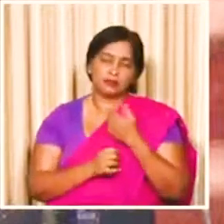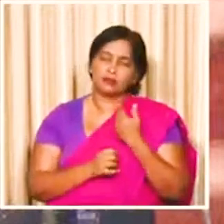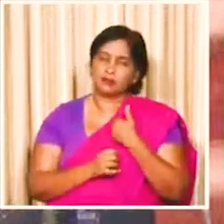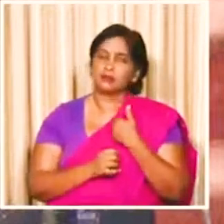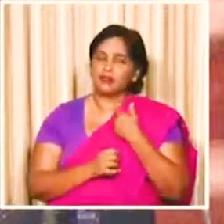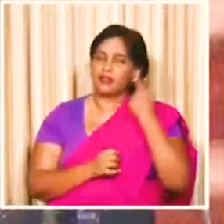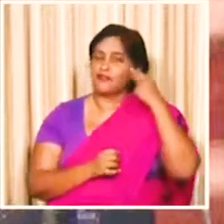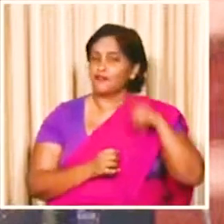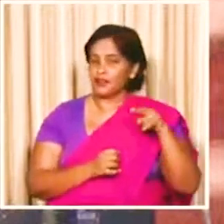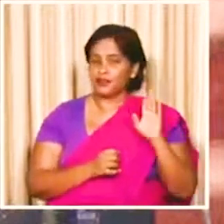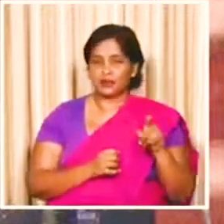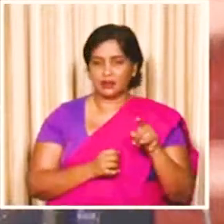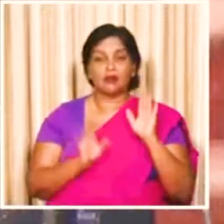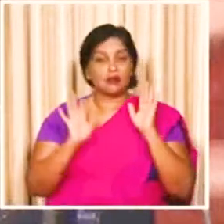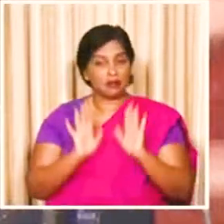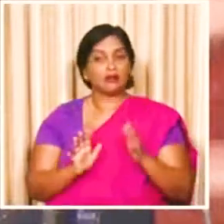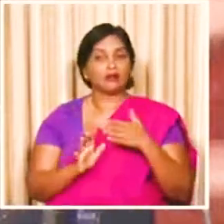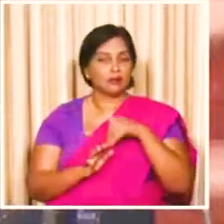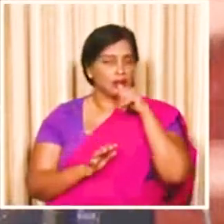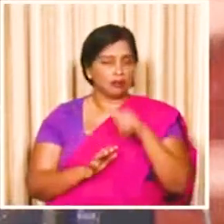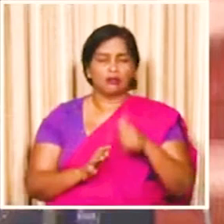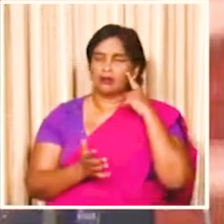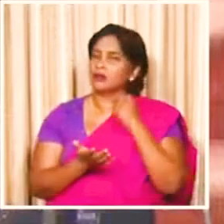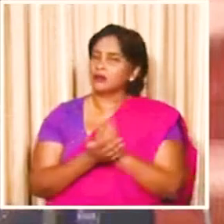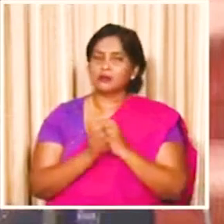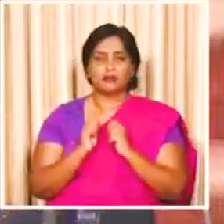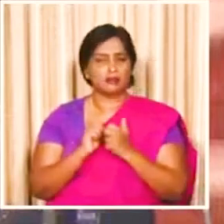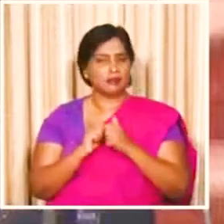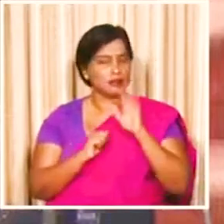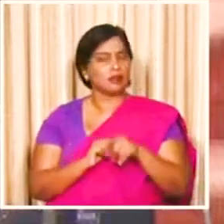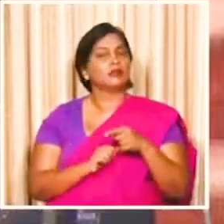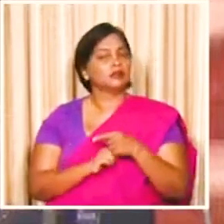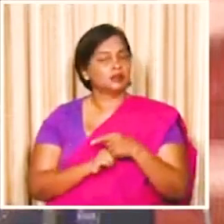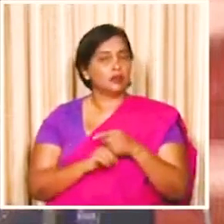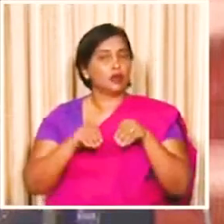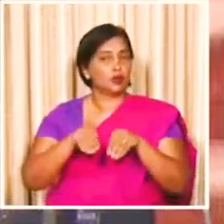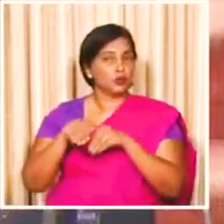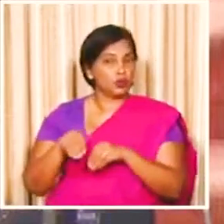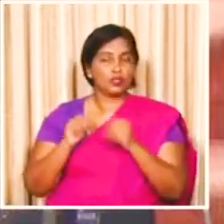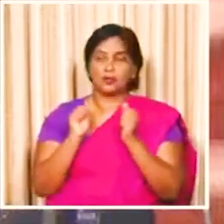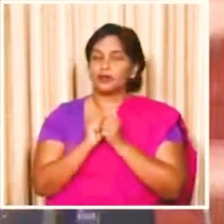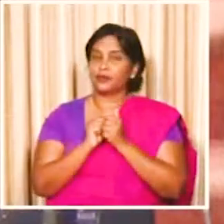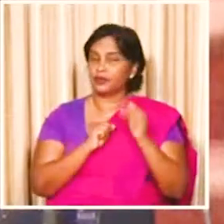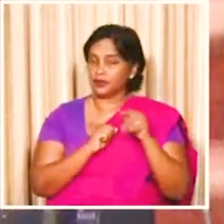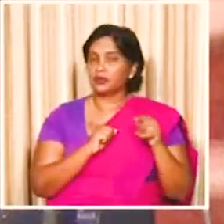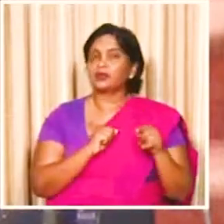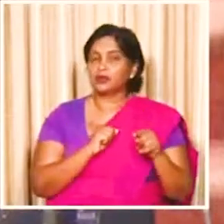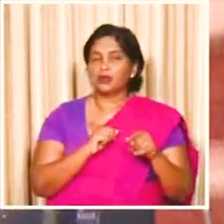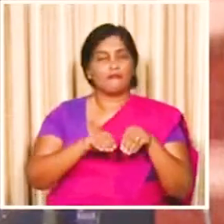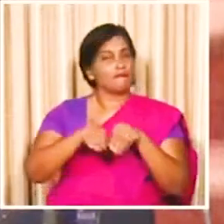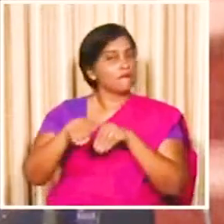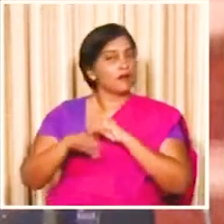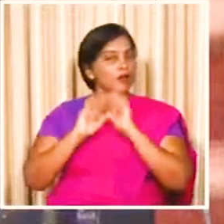தொல்லைகள் மிகவும் ஒரு மோசமான ஒரு நிலையை காணக்கூடியதாக இருக்கிறது. இதற்கான வேலை திட்டம்